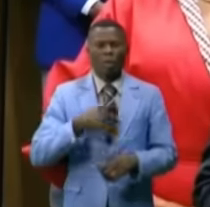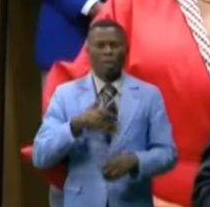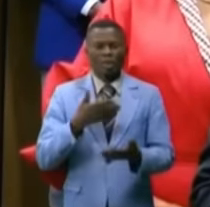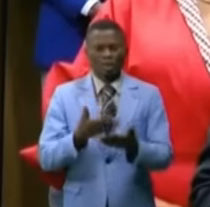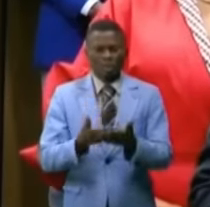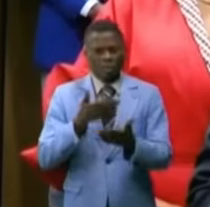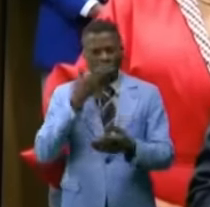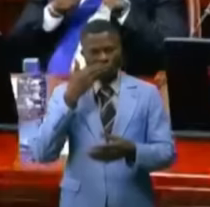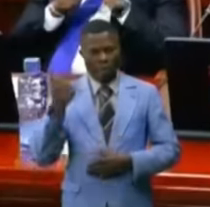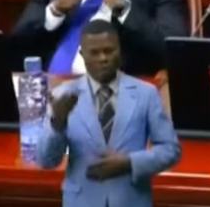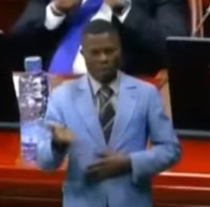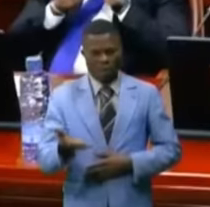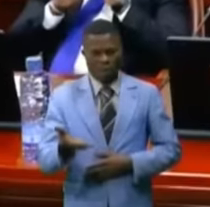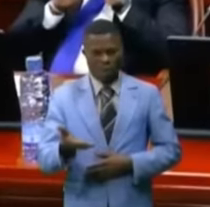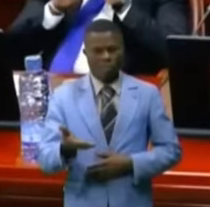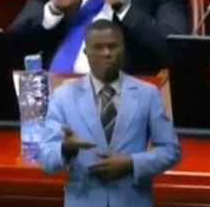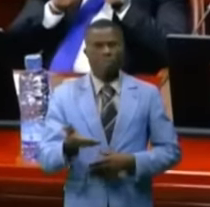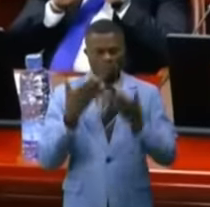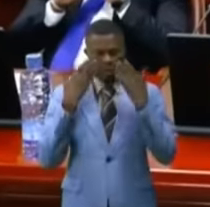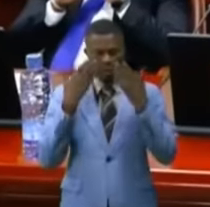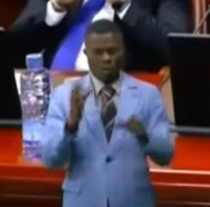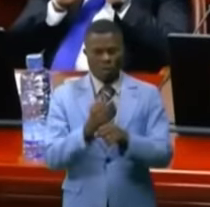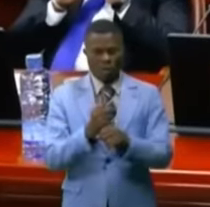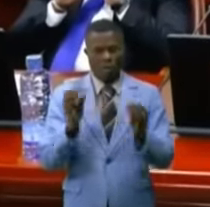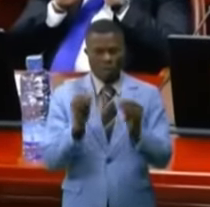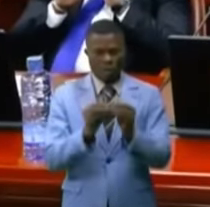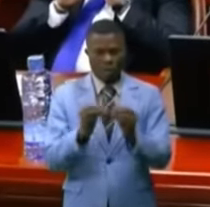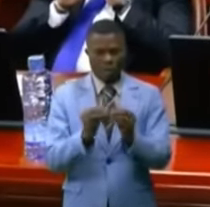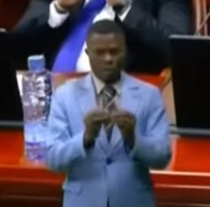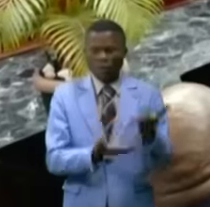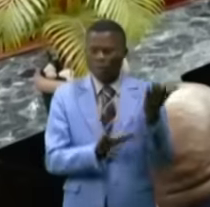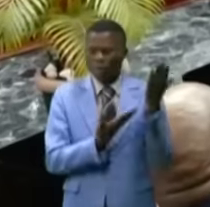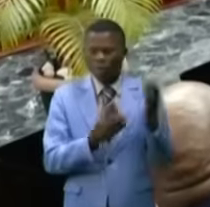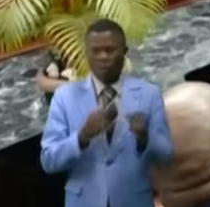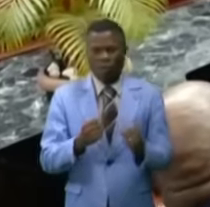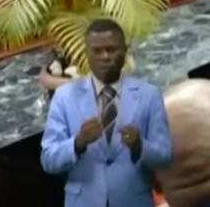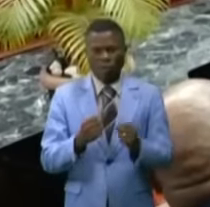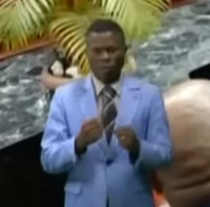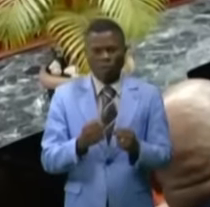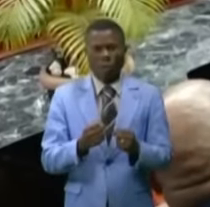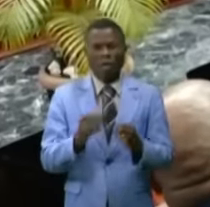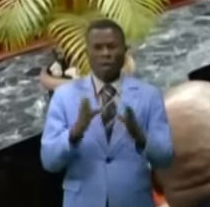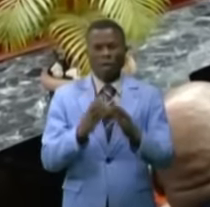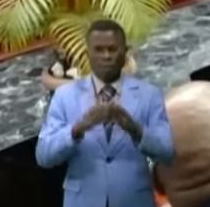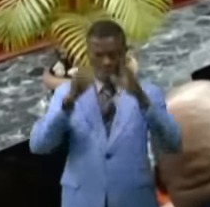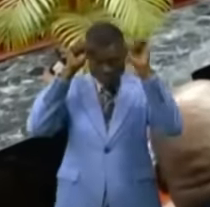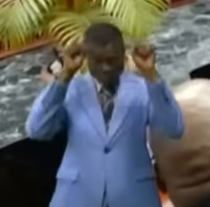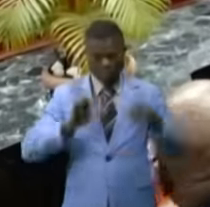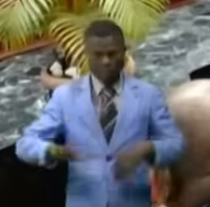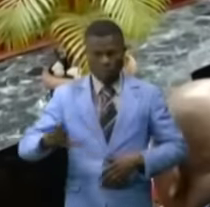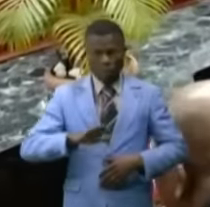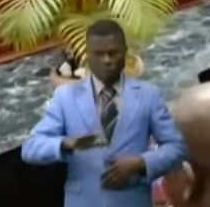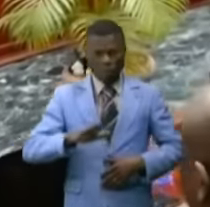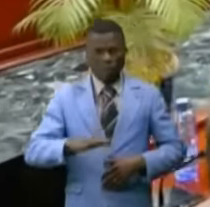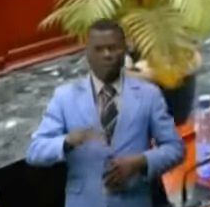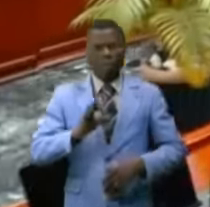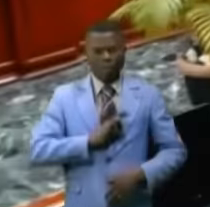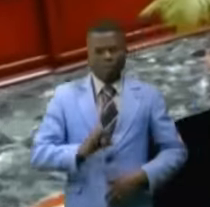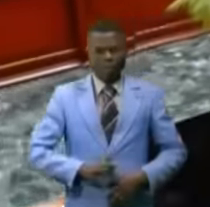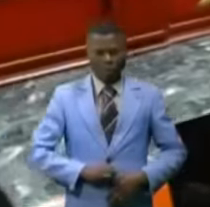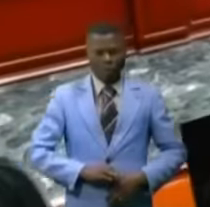donc, c'était une réunion qui était très fructueuse, en tout cas autour du président de la République, qui a vraiment à